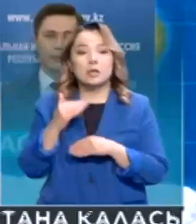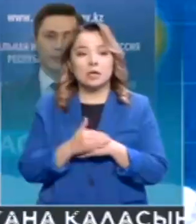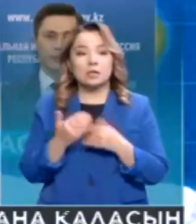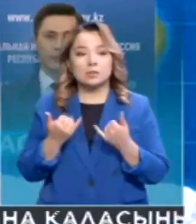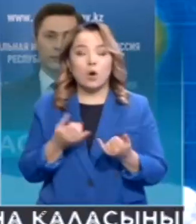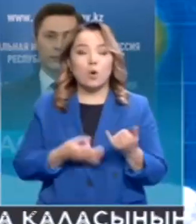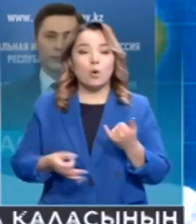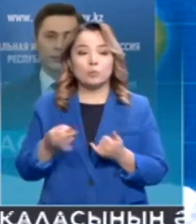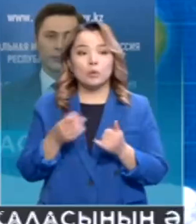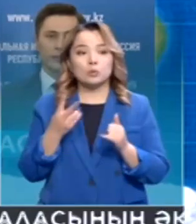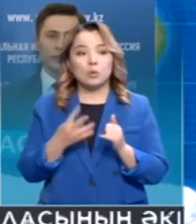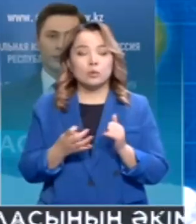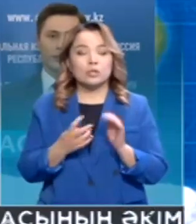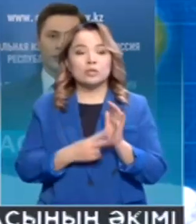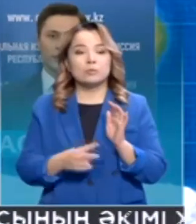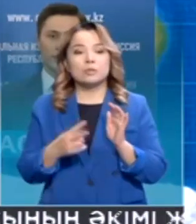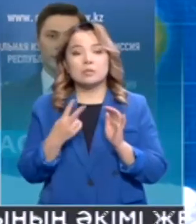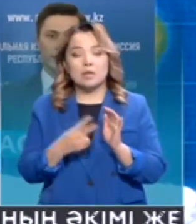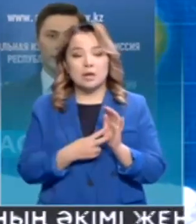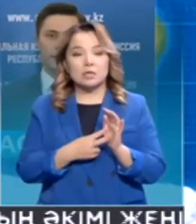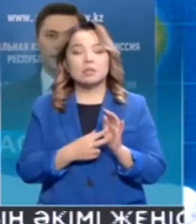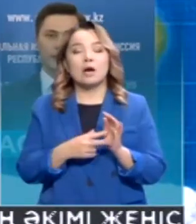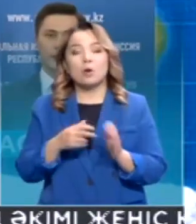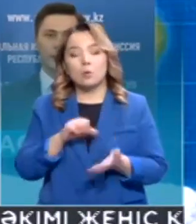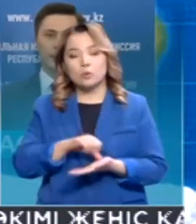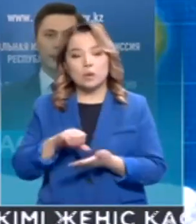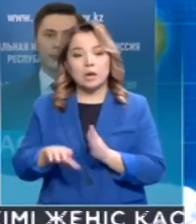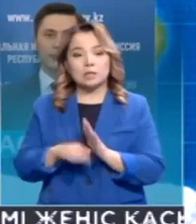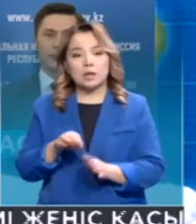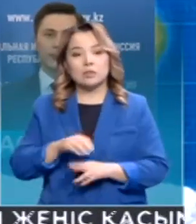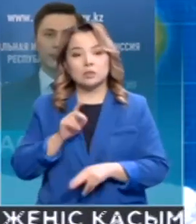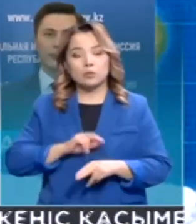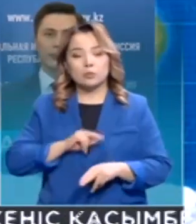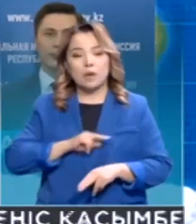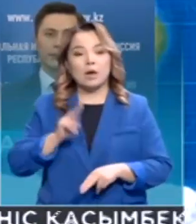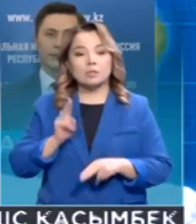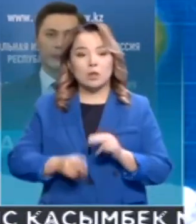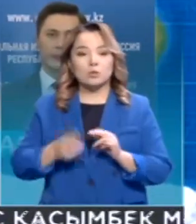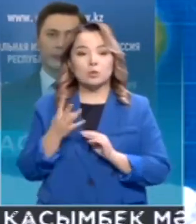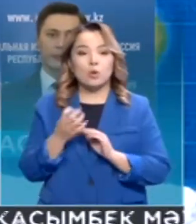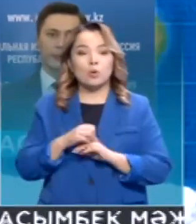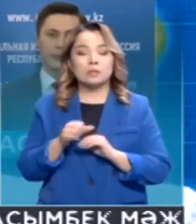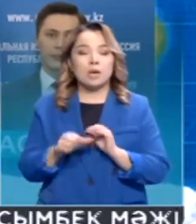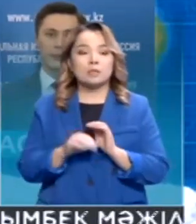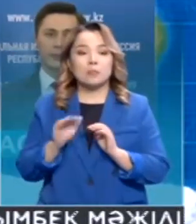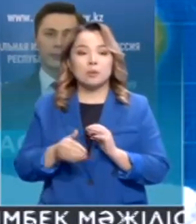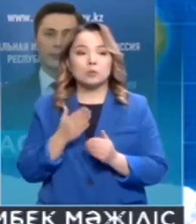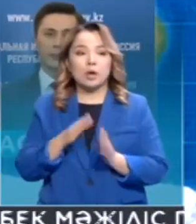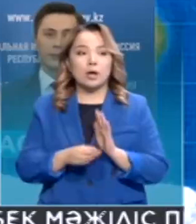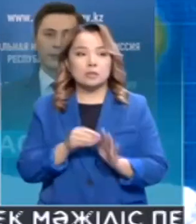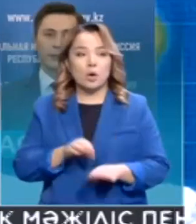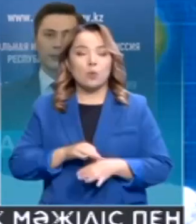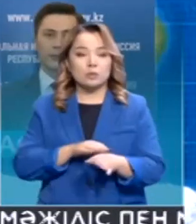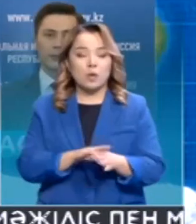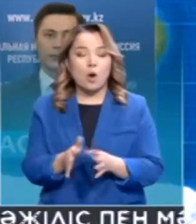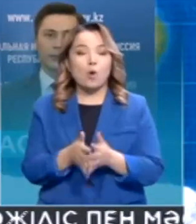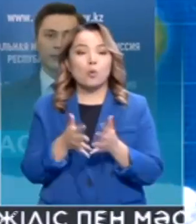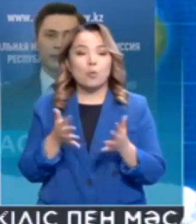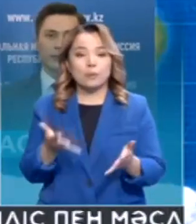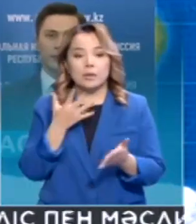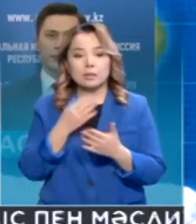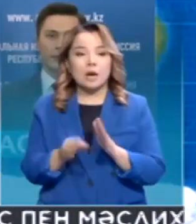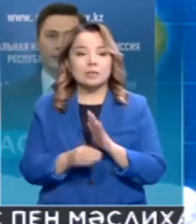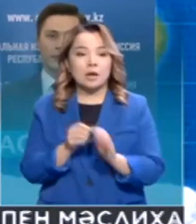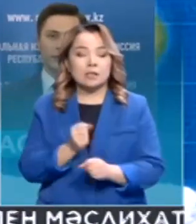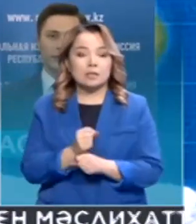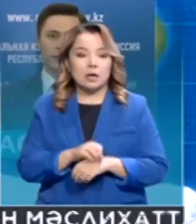облыста 478 сайлау учаскесі өз жұмысын аяқтады. Өңірде 416 мыңға жуық сайлаушы бар. Күні бойы олардың көпшілігі өз